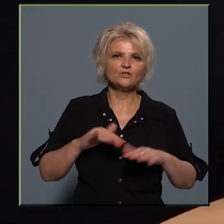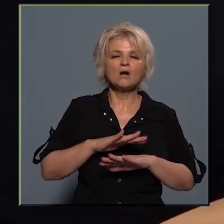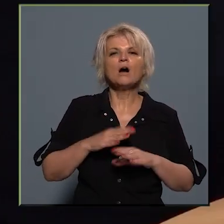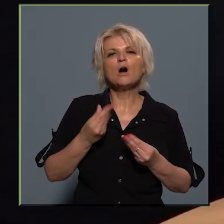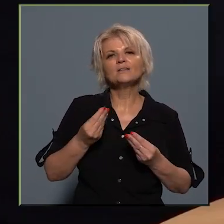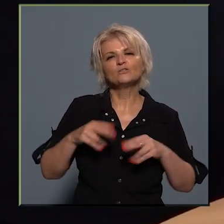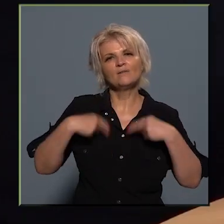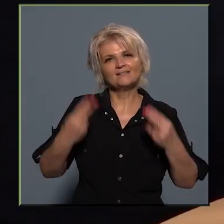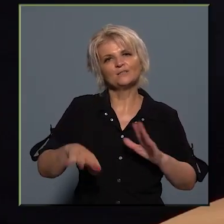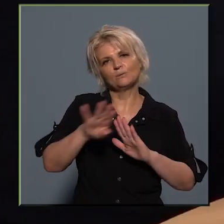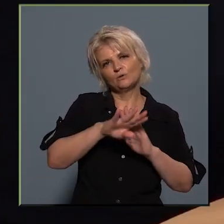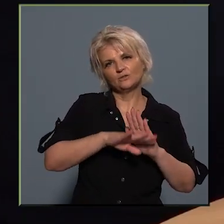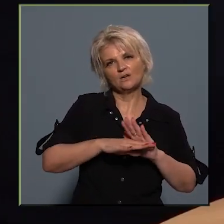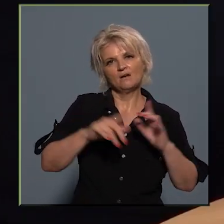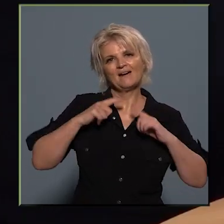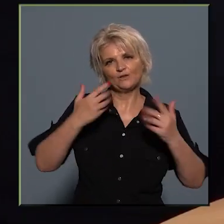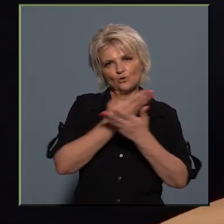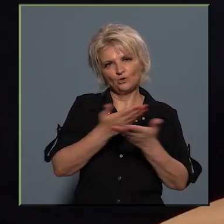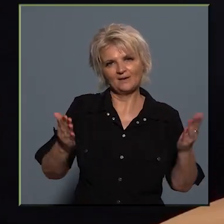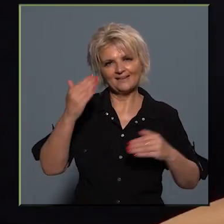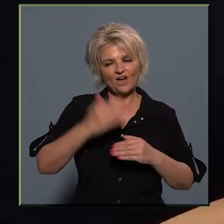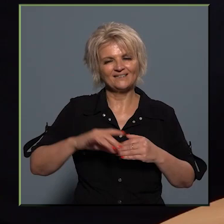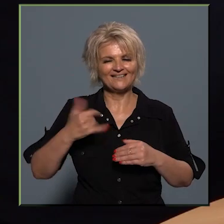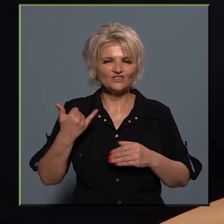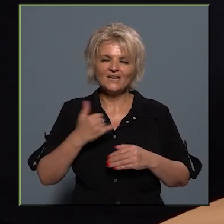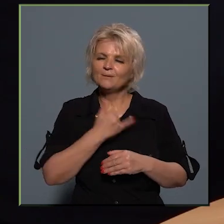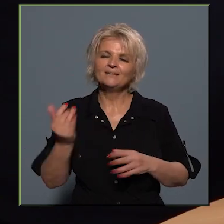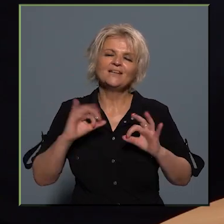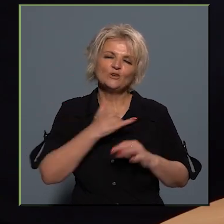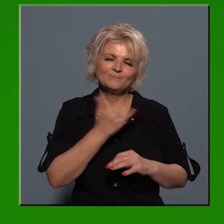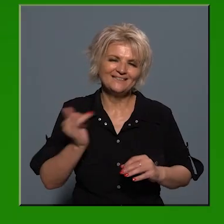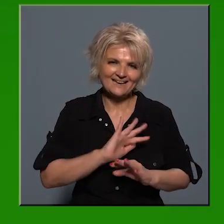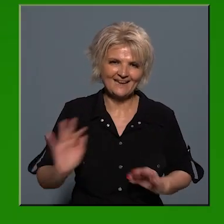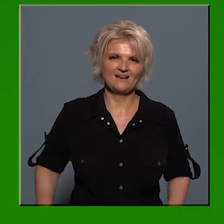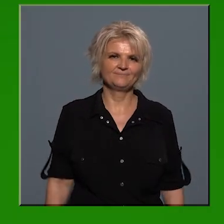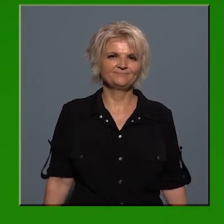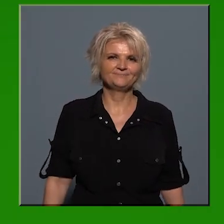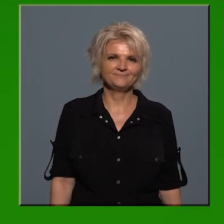következő műsorunkra is várjuk önöket. Addig is minden jót mindenkinek!